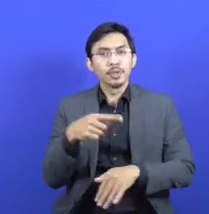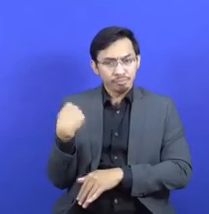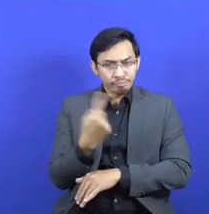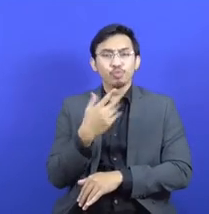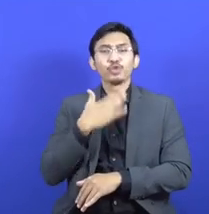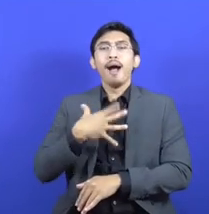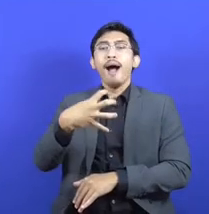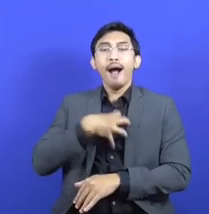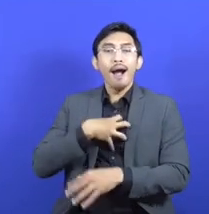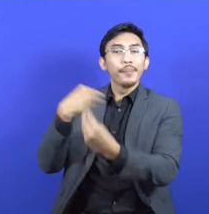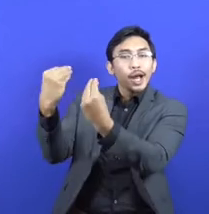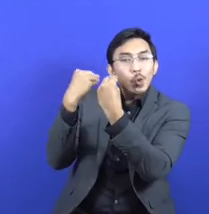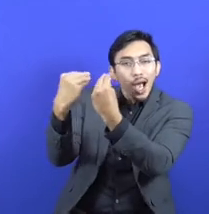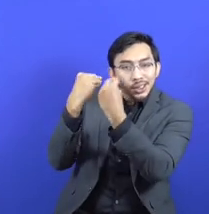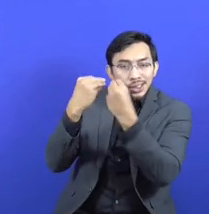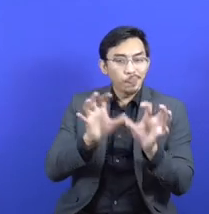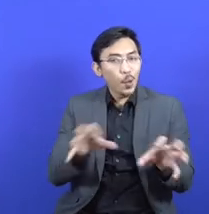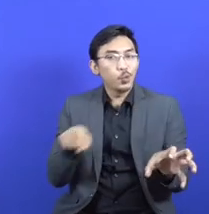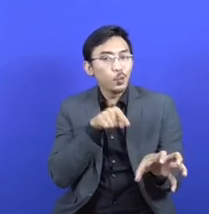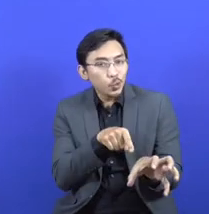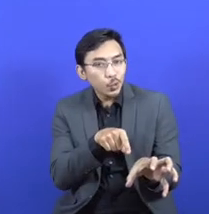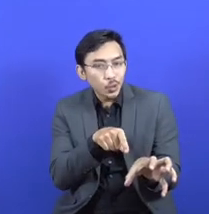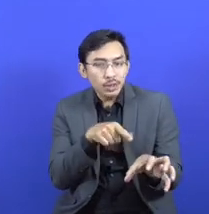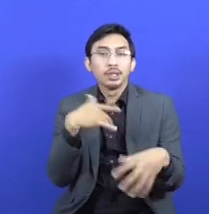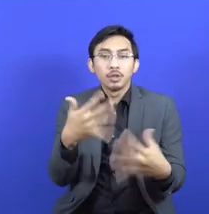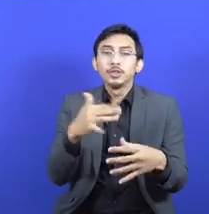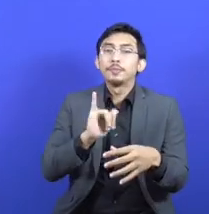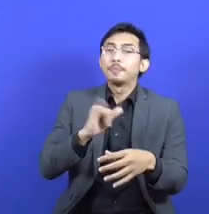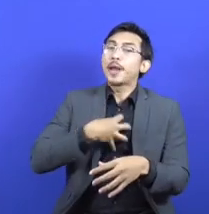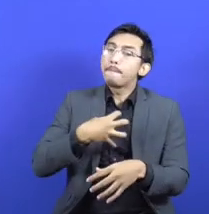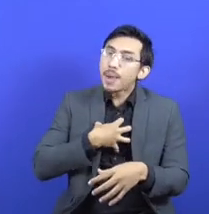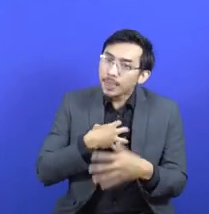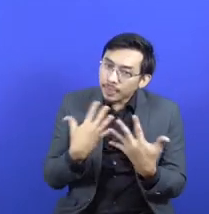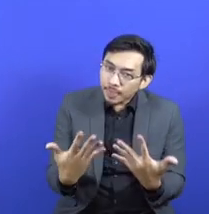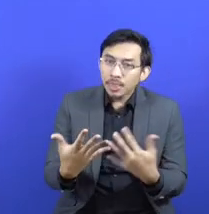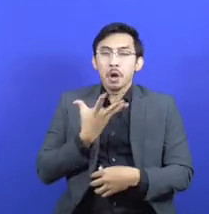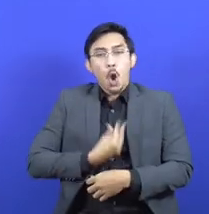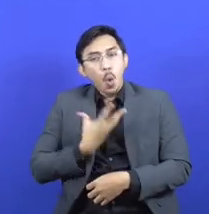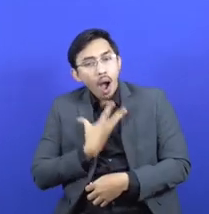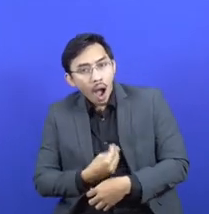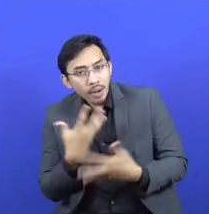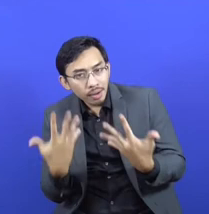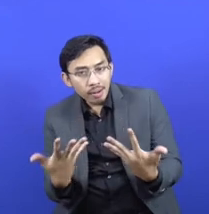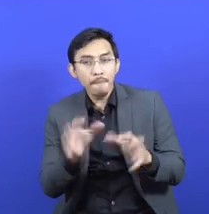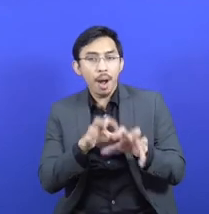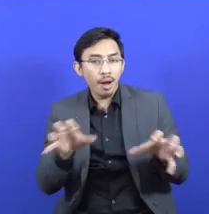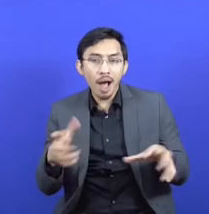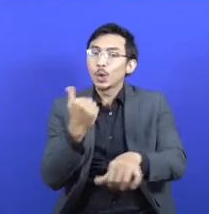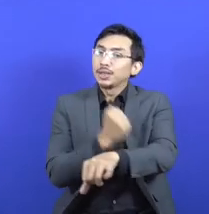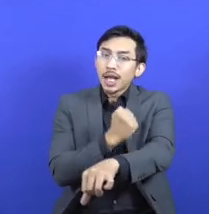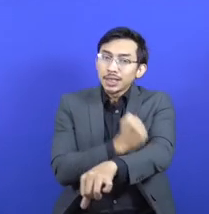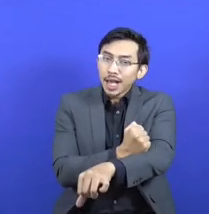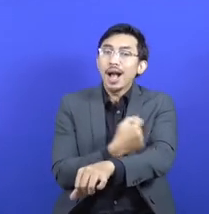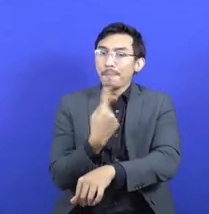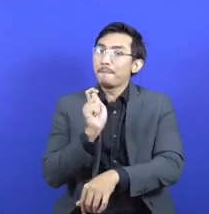berhak mendapatkan edukasi terkait produknya. Kita memberikan pendapat